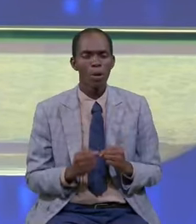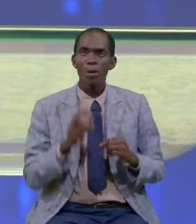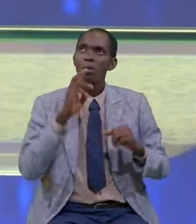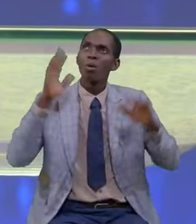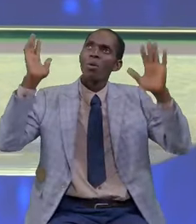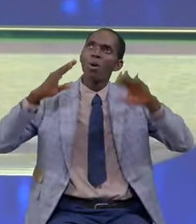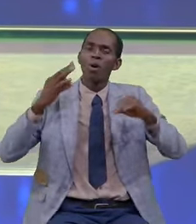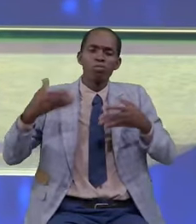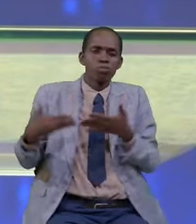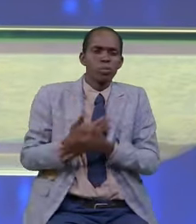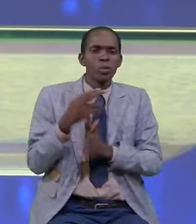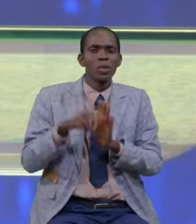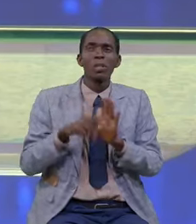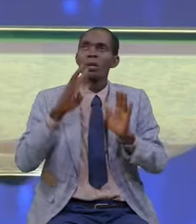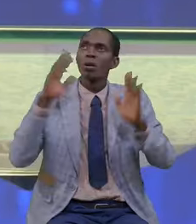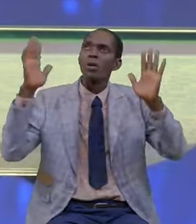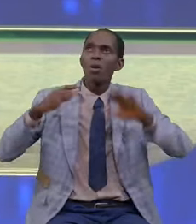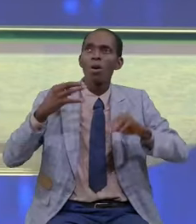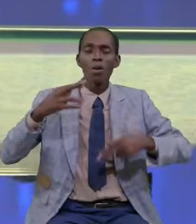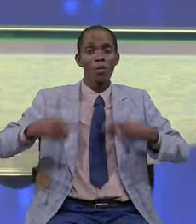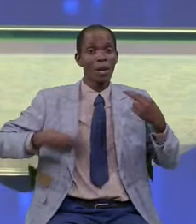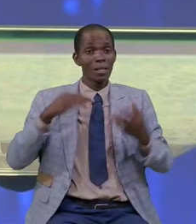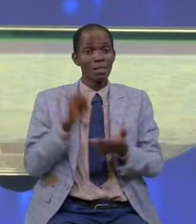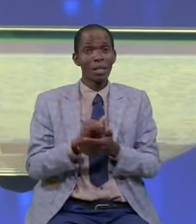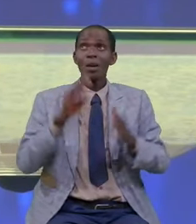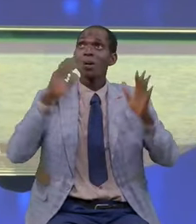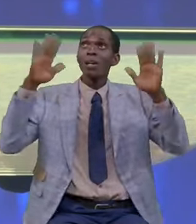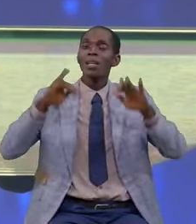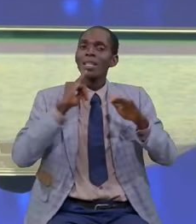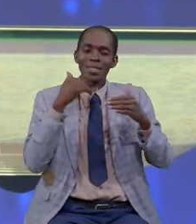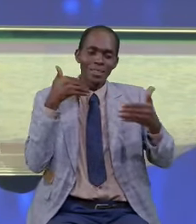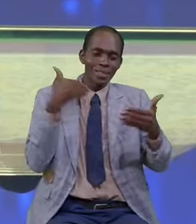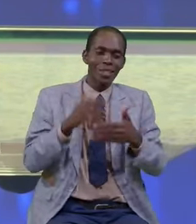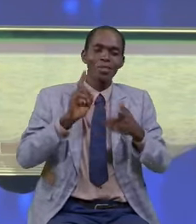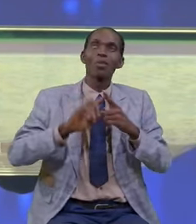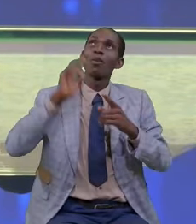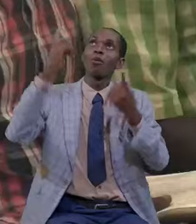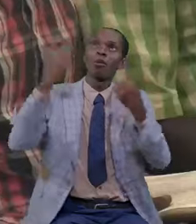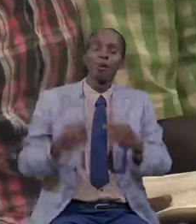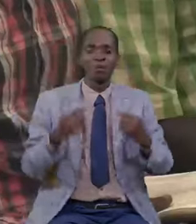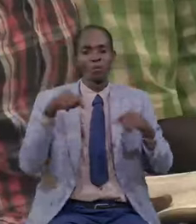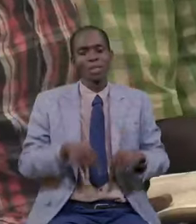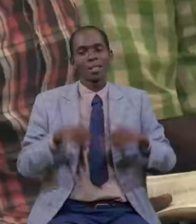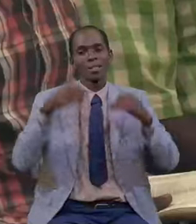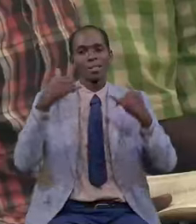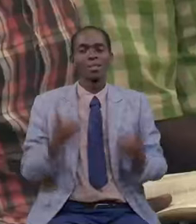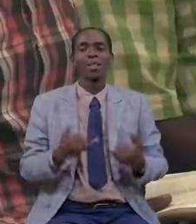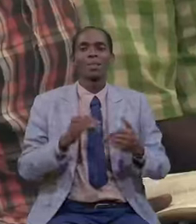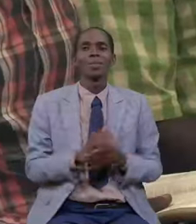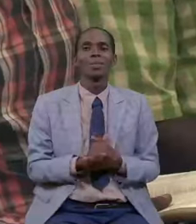la pluie de réveil et la pluie là est sur le point de tomber maintenant. Je dis, la pluie là est sur le point de tomber